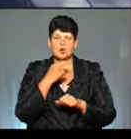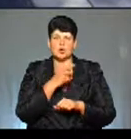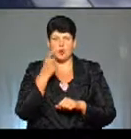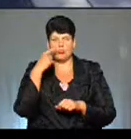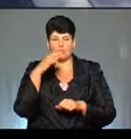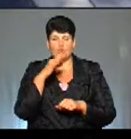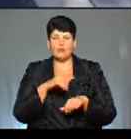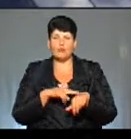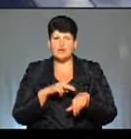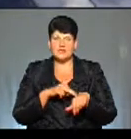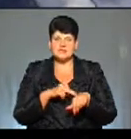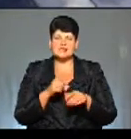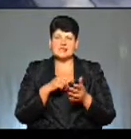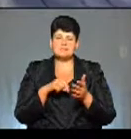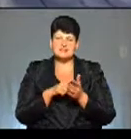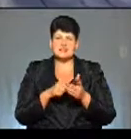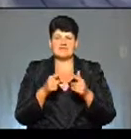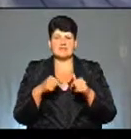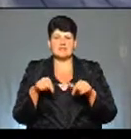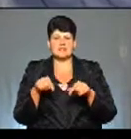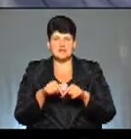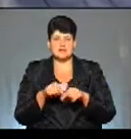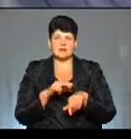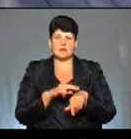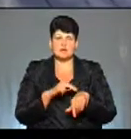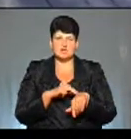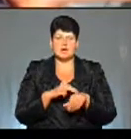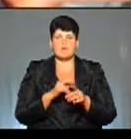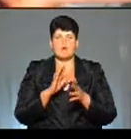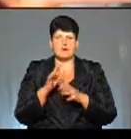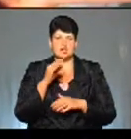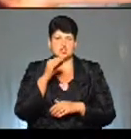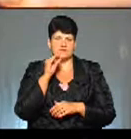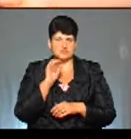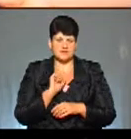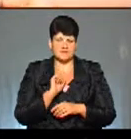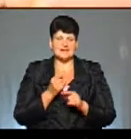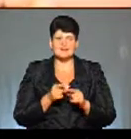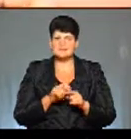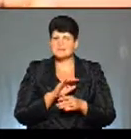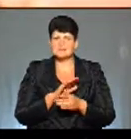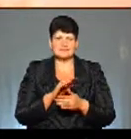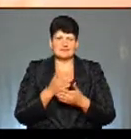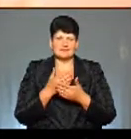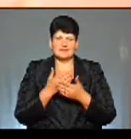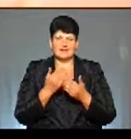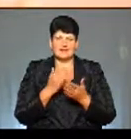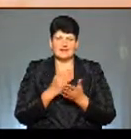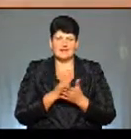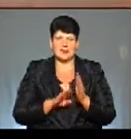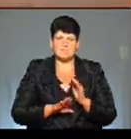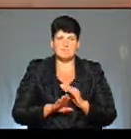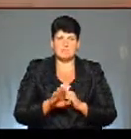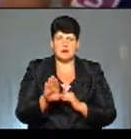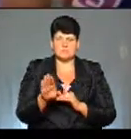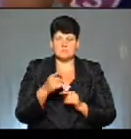та міське відділення поліції, що на бульварі Шевченка. Це не є пандус, його таким і назвати язик